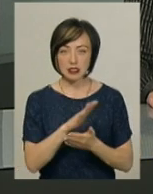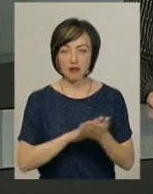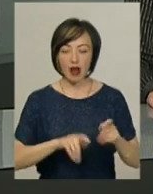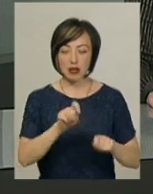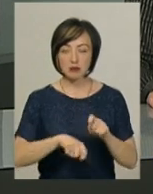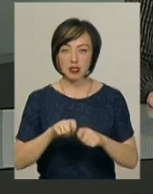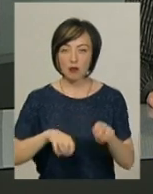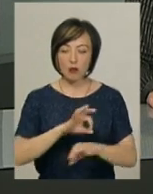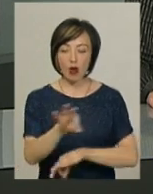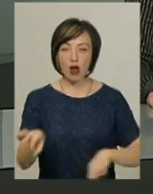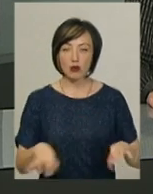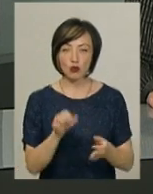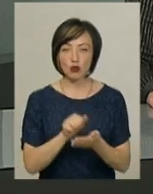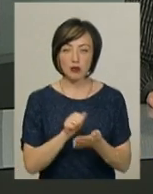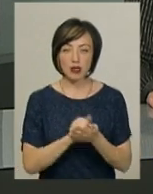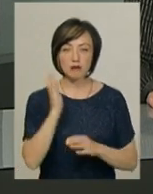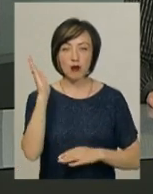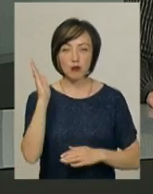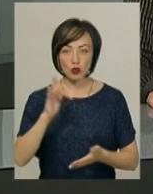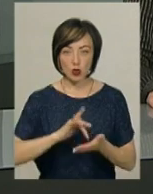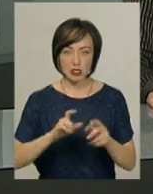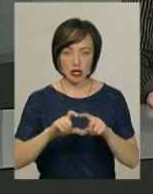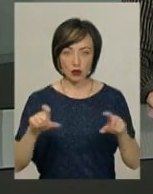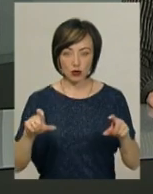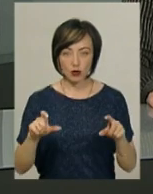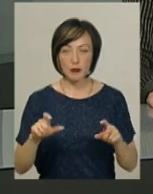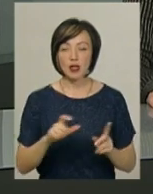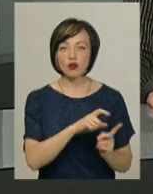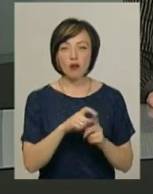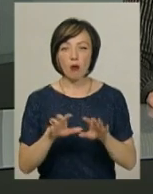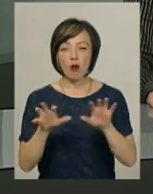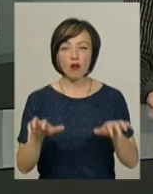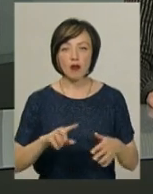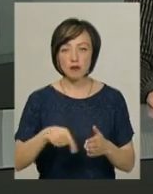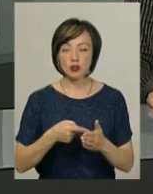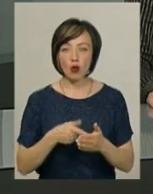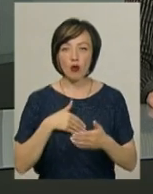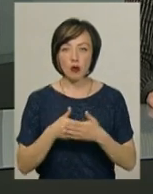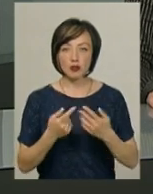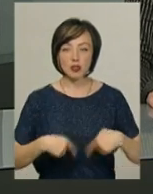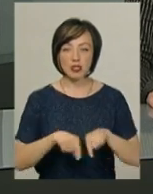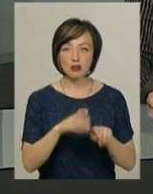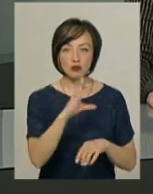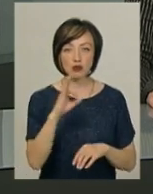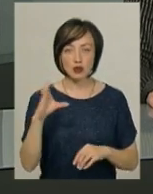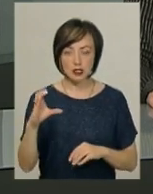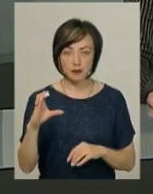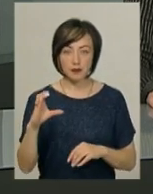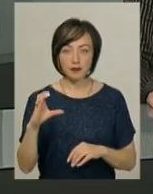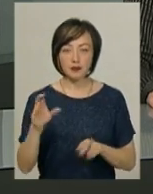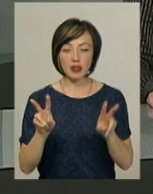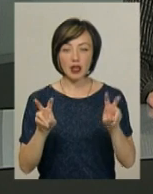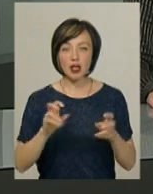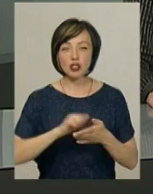експертиза проектно-кошторисної документації майбутнього центру. За словами голови Хмельницької міської громадської організації СОС Людмили Давидюк,